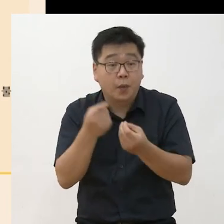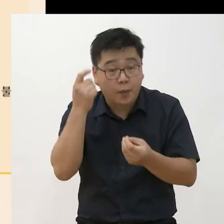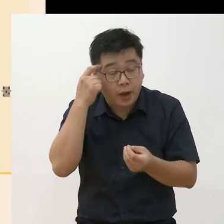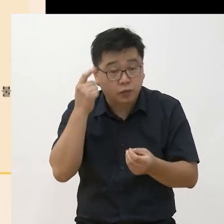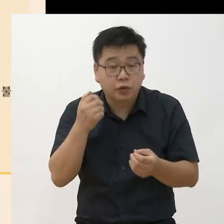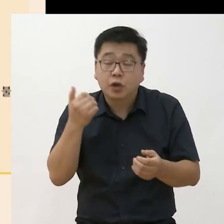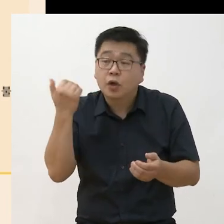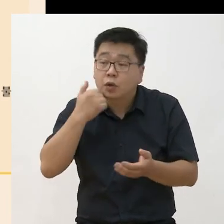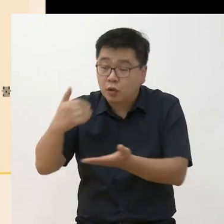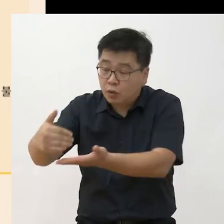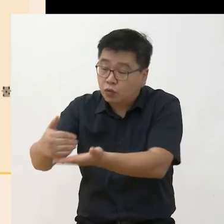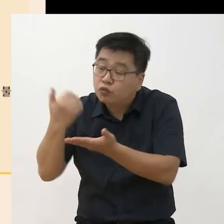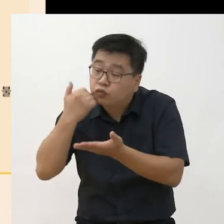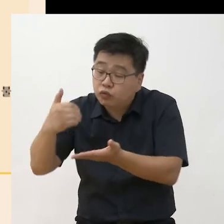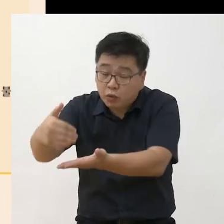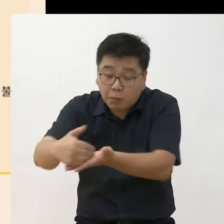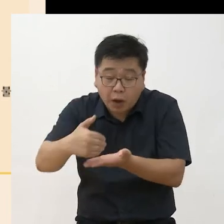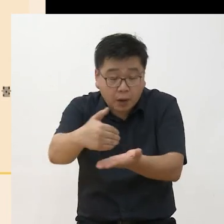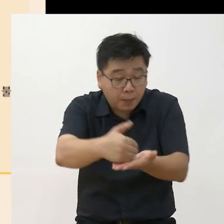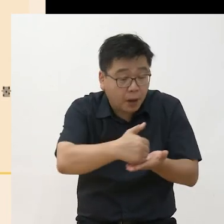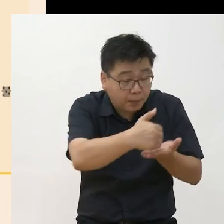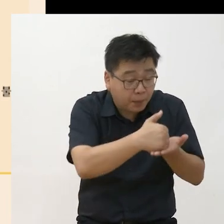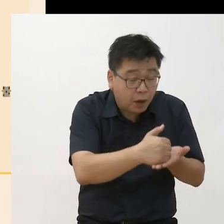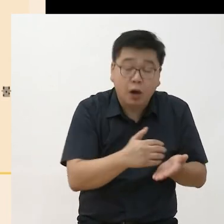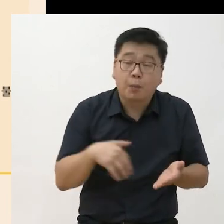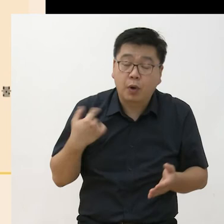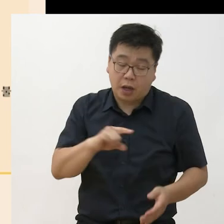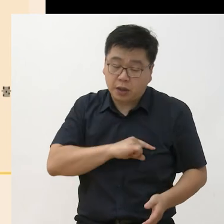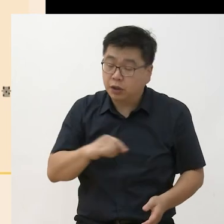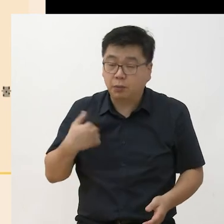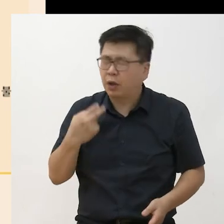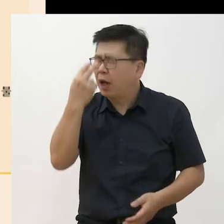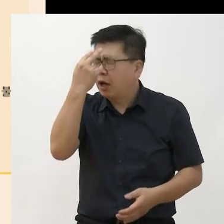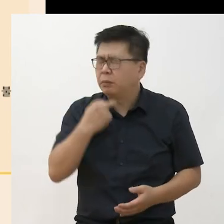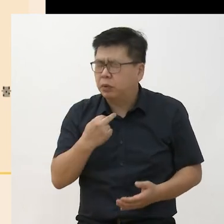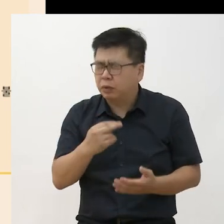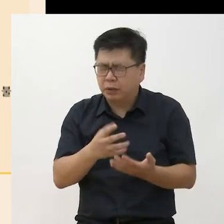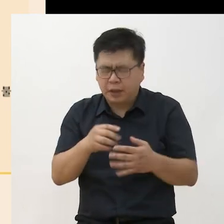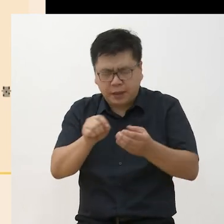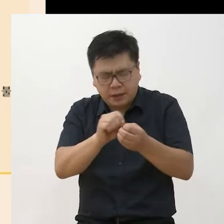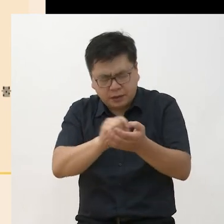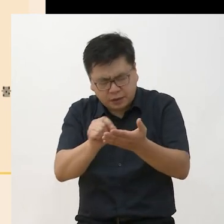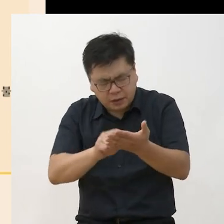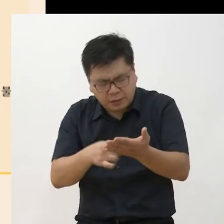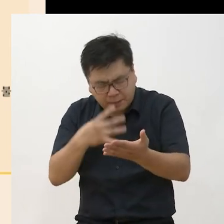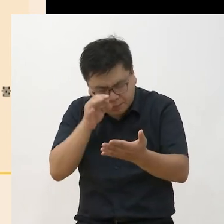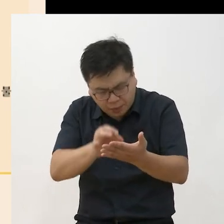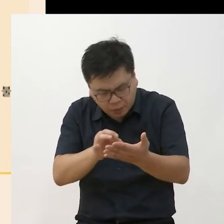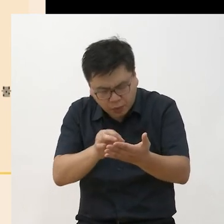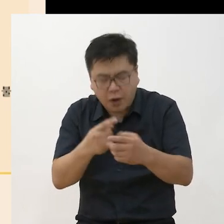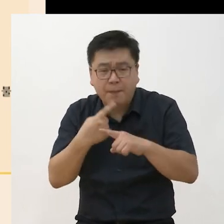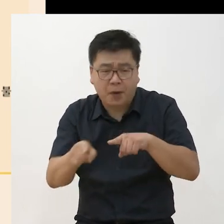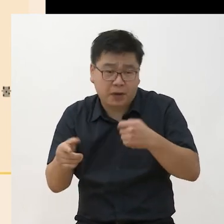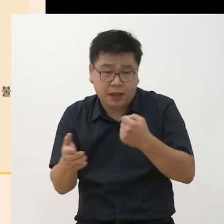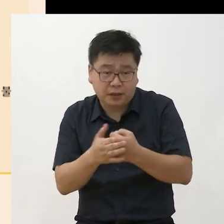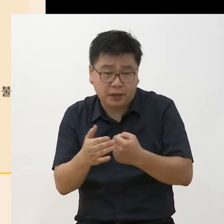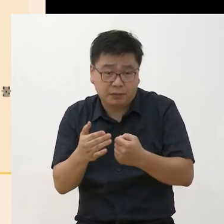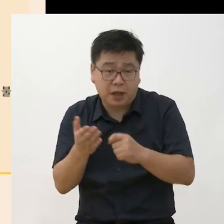이제 심사가 진행될 수 있도록 하는 그런 블라인드 심사로 하는 것을 원칙으로 하고 있기 때문에 그렇고요. 그다음에